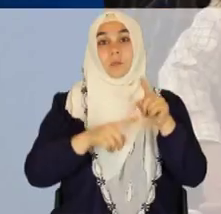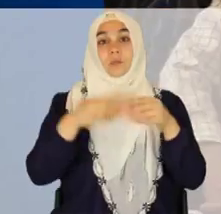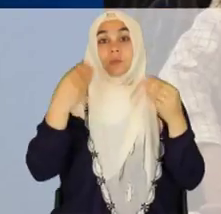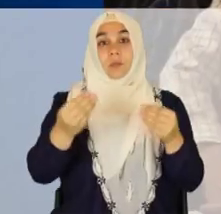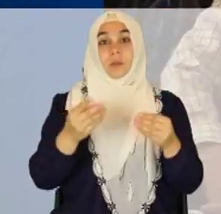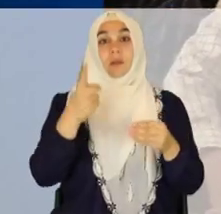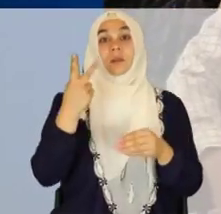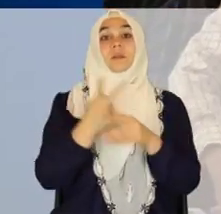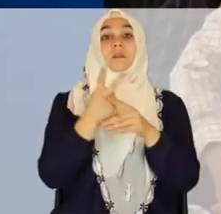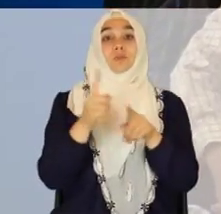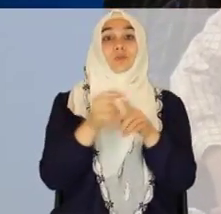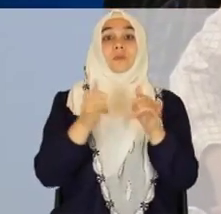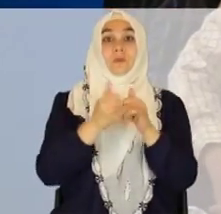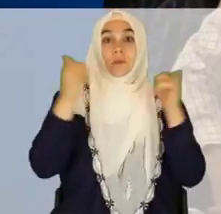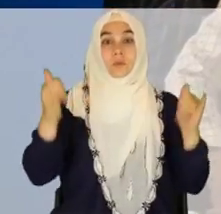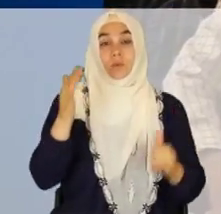bir.